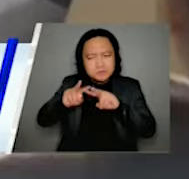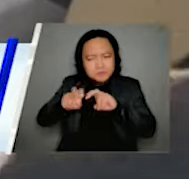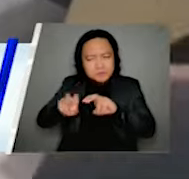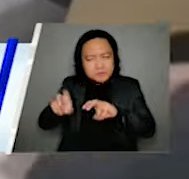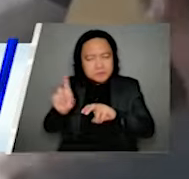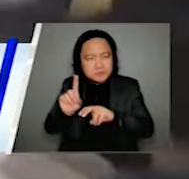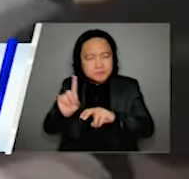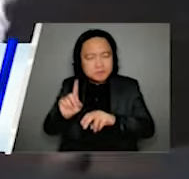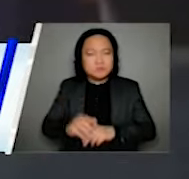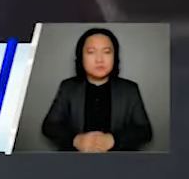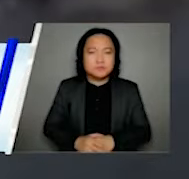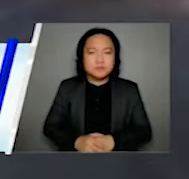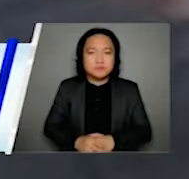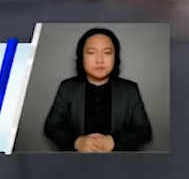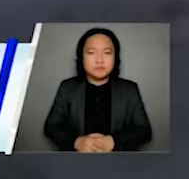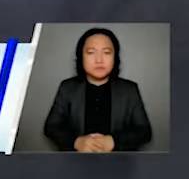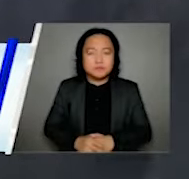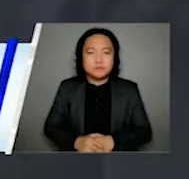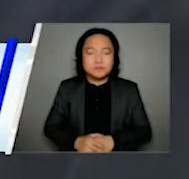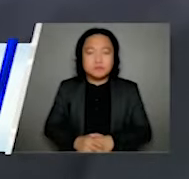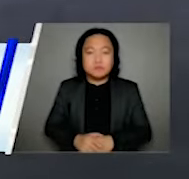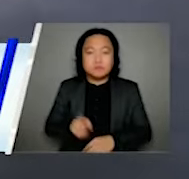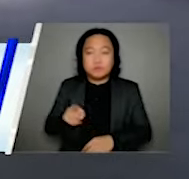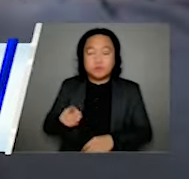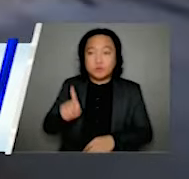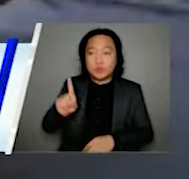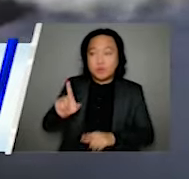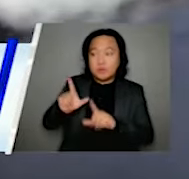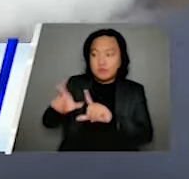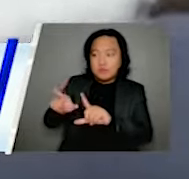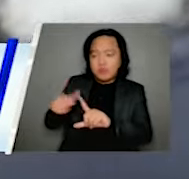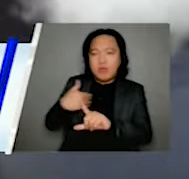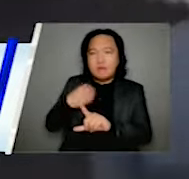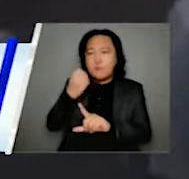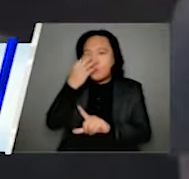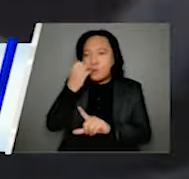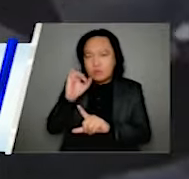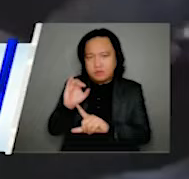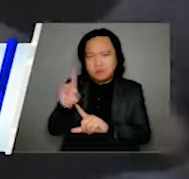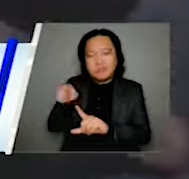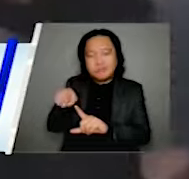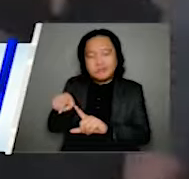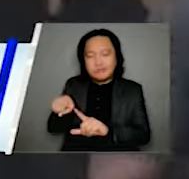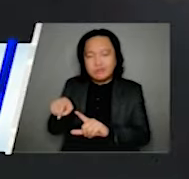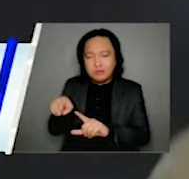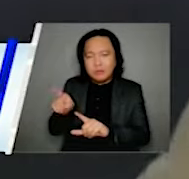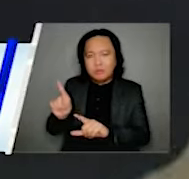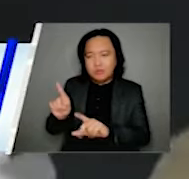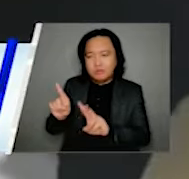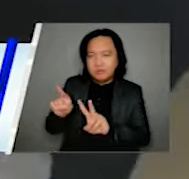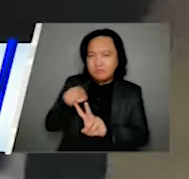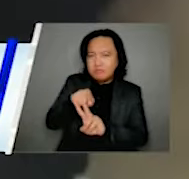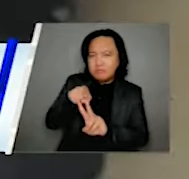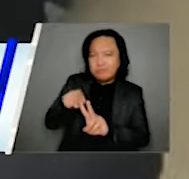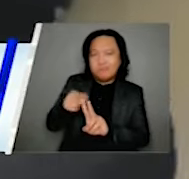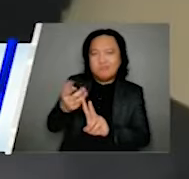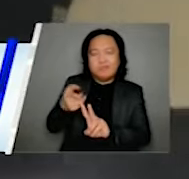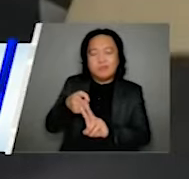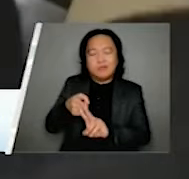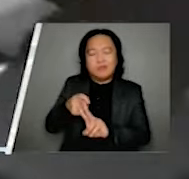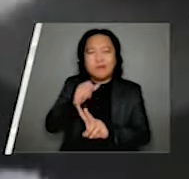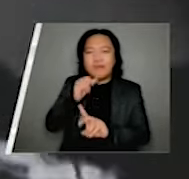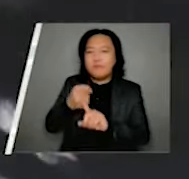lang sa mga suspect ang may Hong Kong ID. Dalawa sa kanila ay hinihinalang illegal immigrant, habang ang dalawa